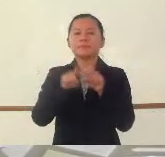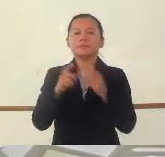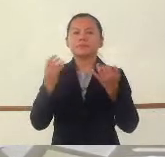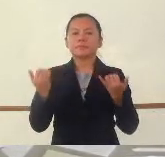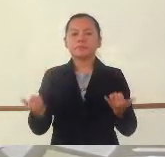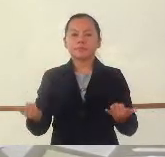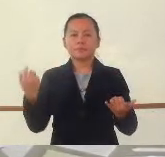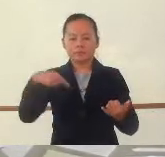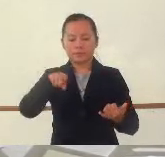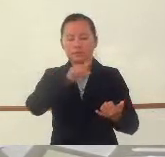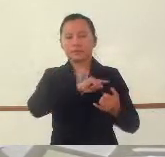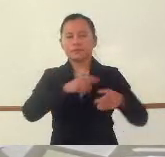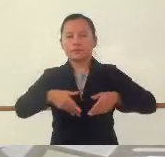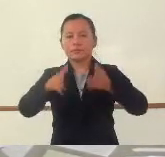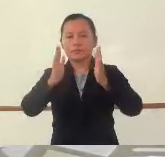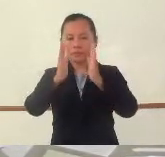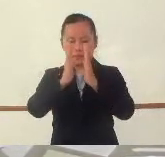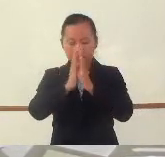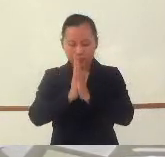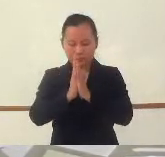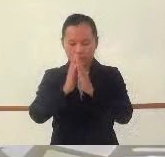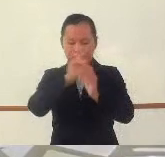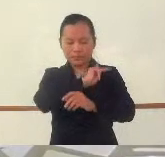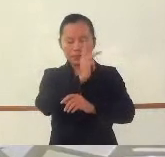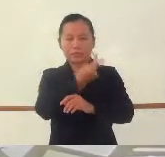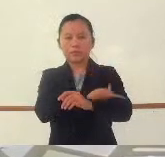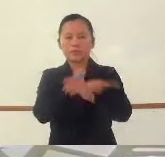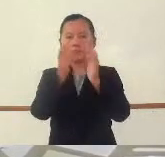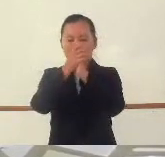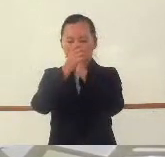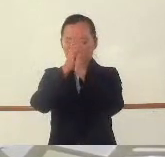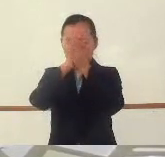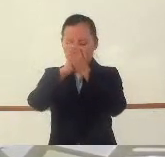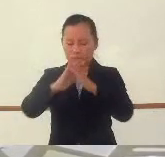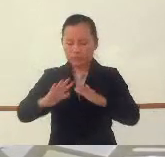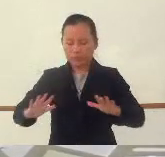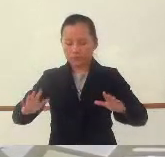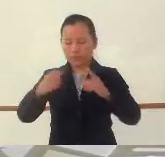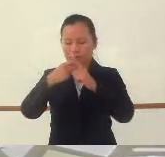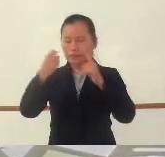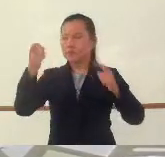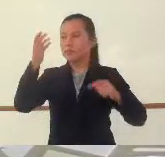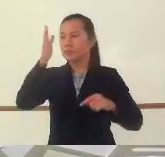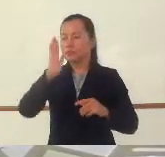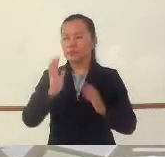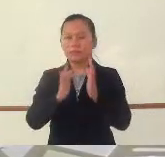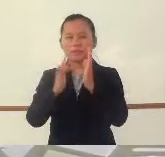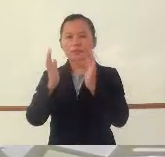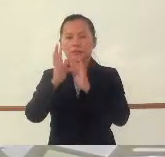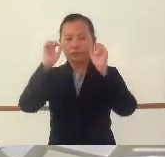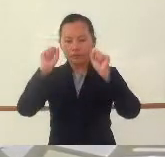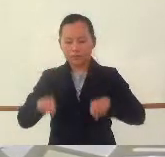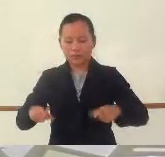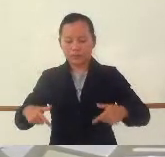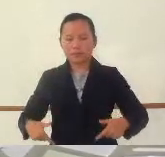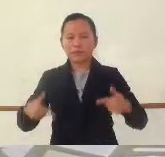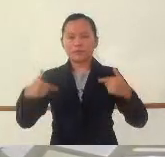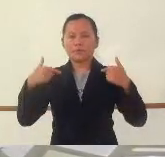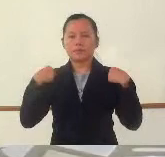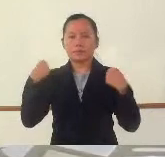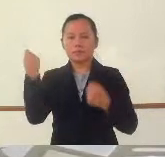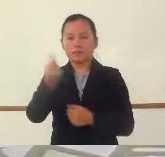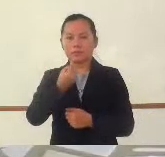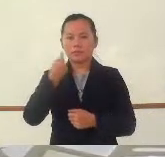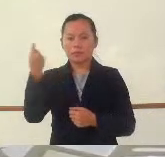mohon dikuasai damai dari Yesus agar hidup kita sentiasa dirasapi